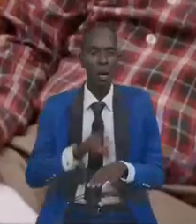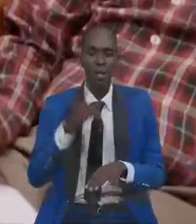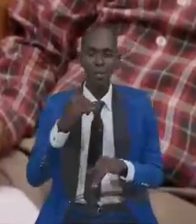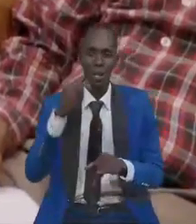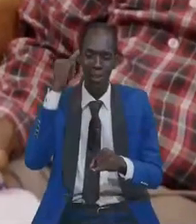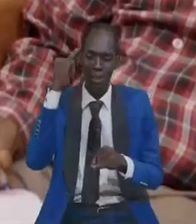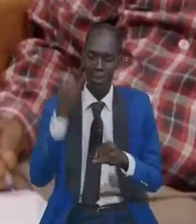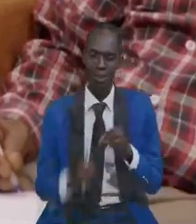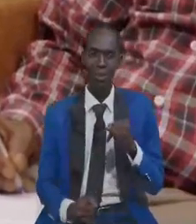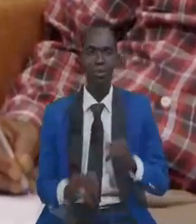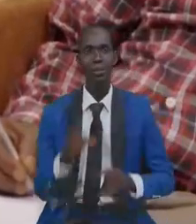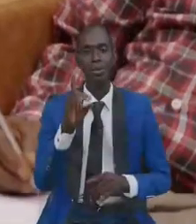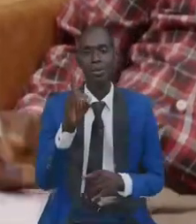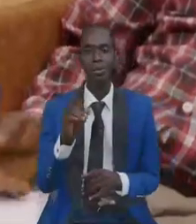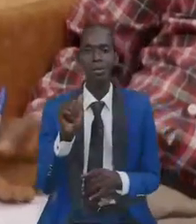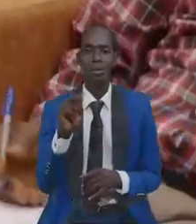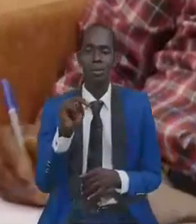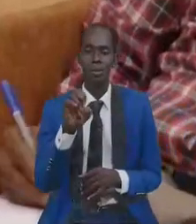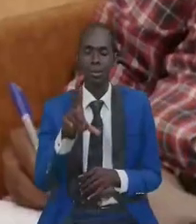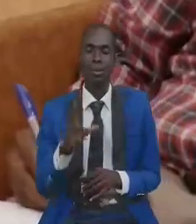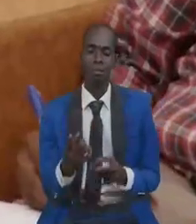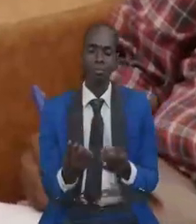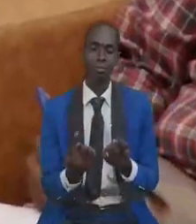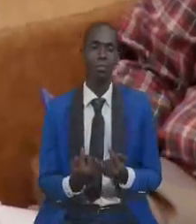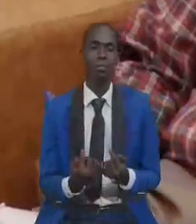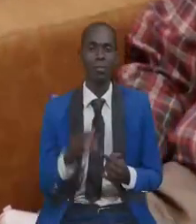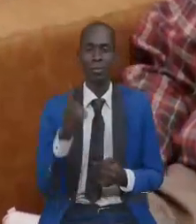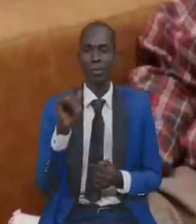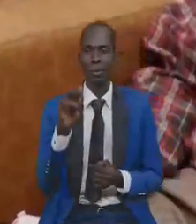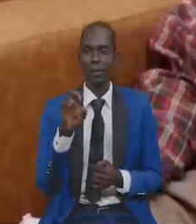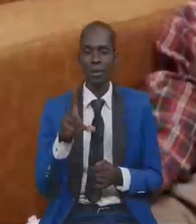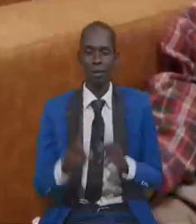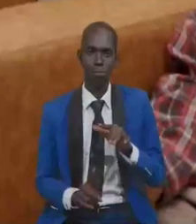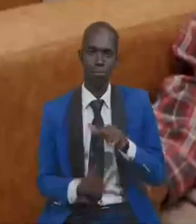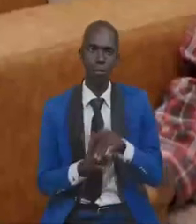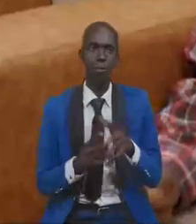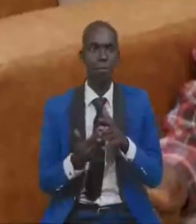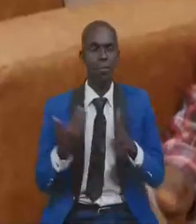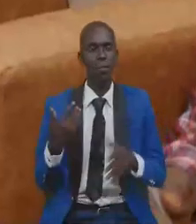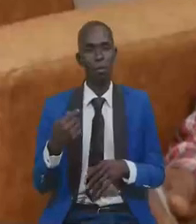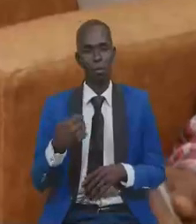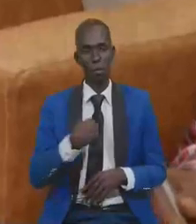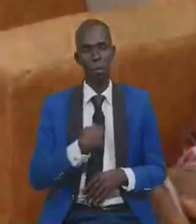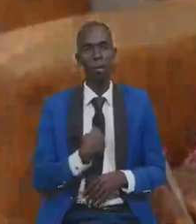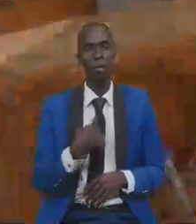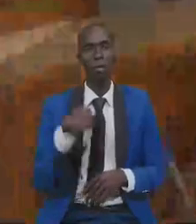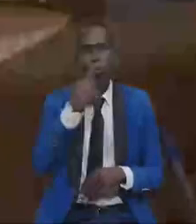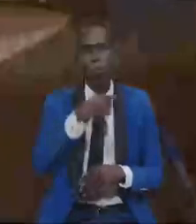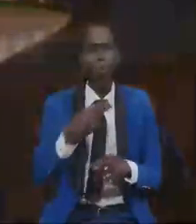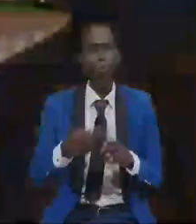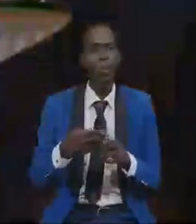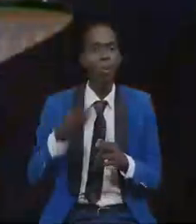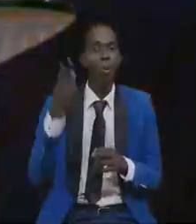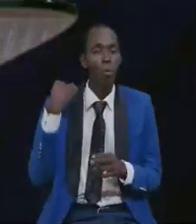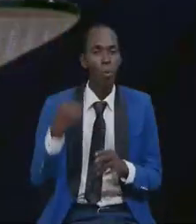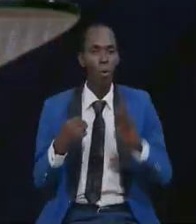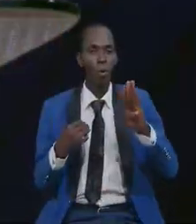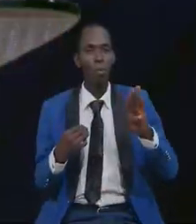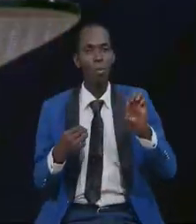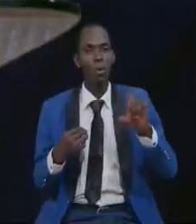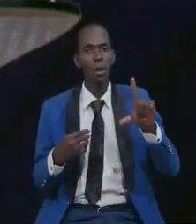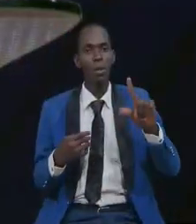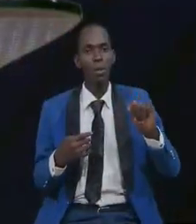en dernier lieu, se présenta devant moi Daniel. Daniel est venu devant moi, dont le nom était Belshazzar, d'après le